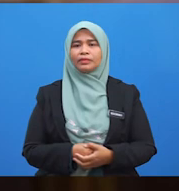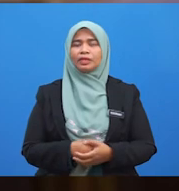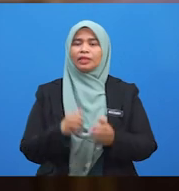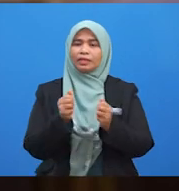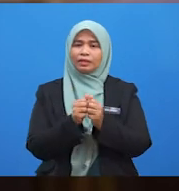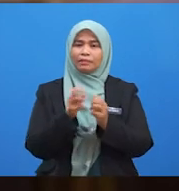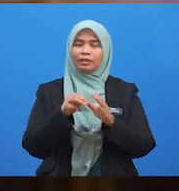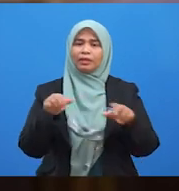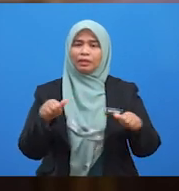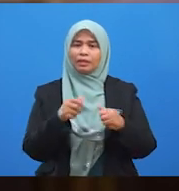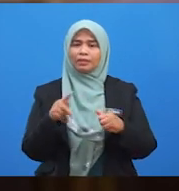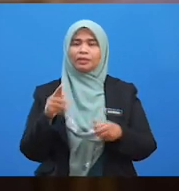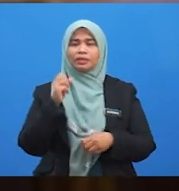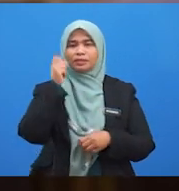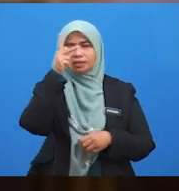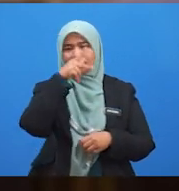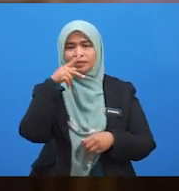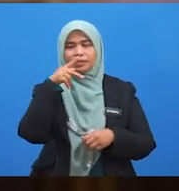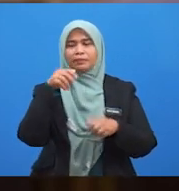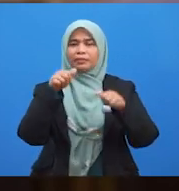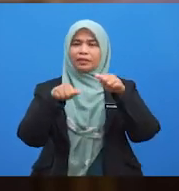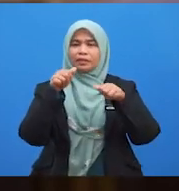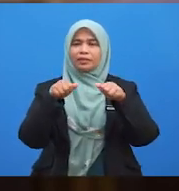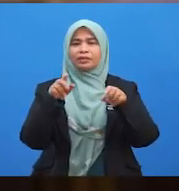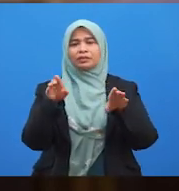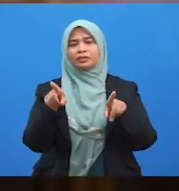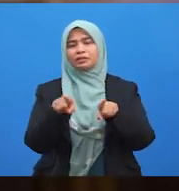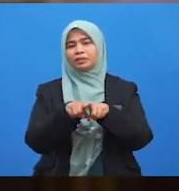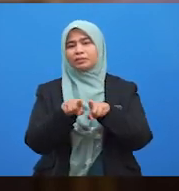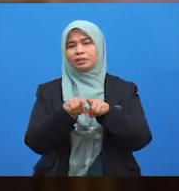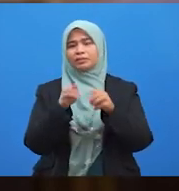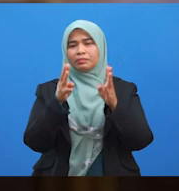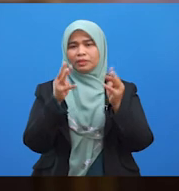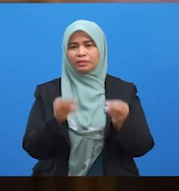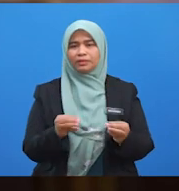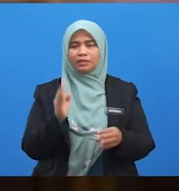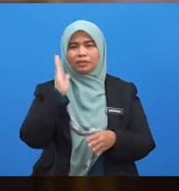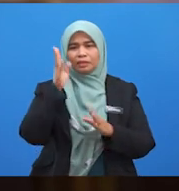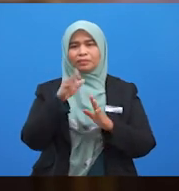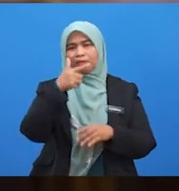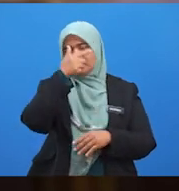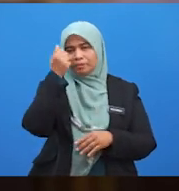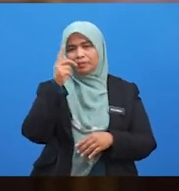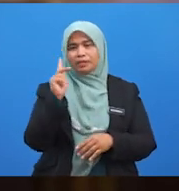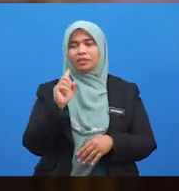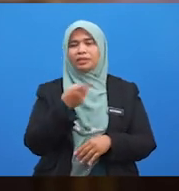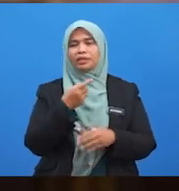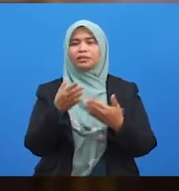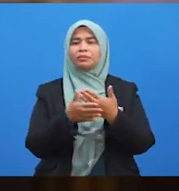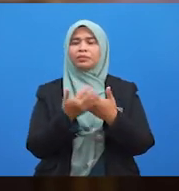Dengan mengamalkan sikap adil kepada sesama manusia akan menyebabkan kita